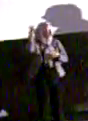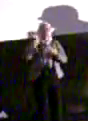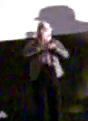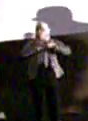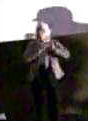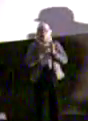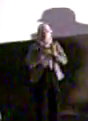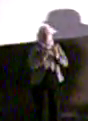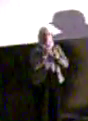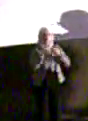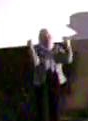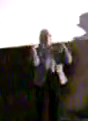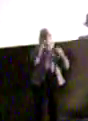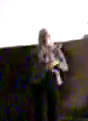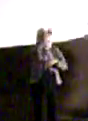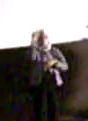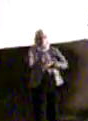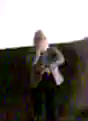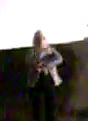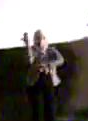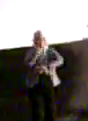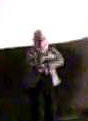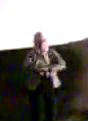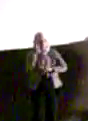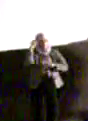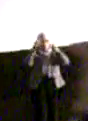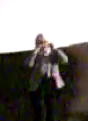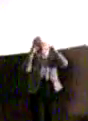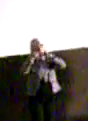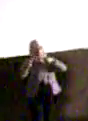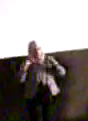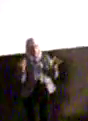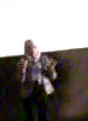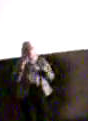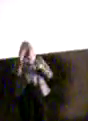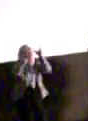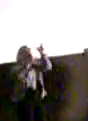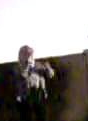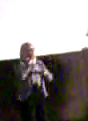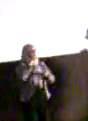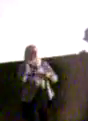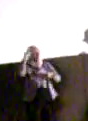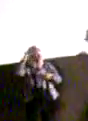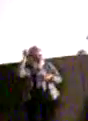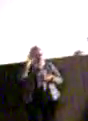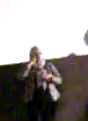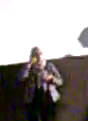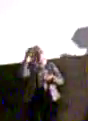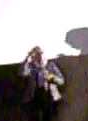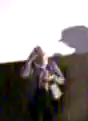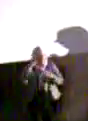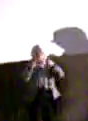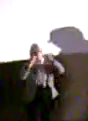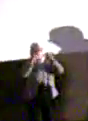ربع الجمهورية لتقديمه لشرح متونه، بغية تمكين التونسيات والتونسيين منه، من